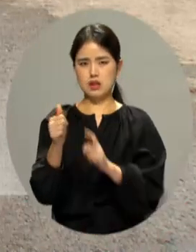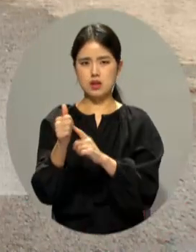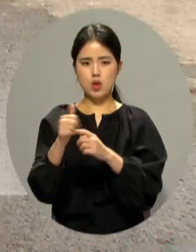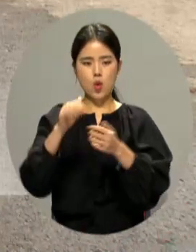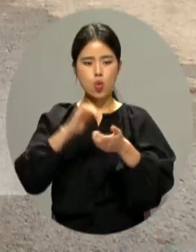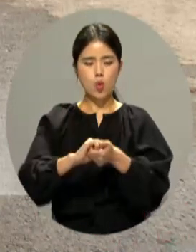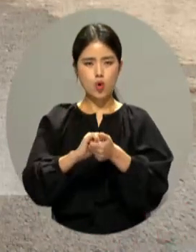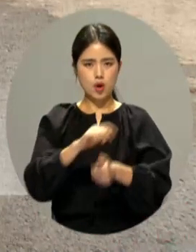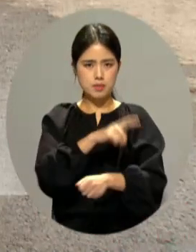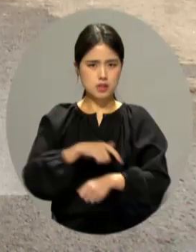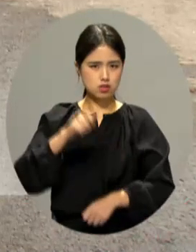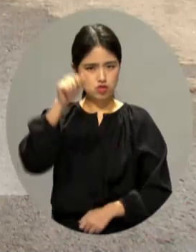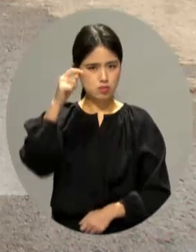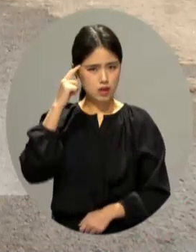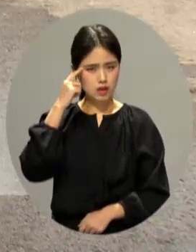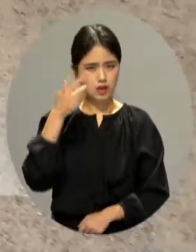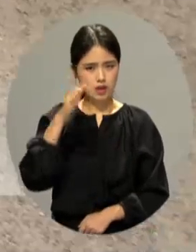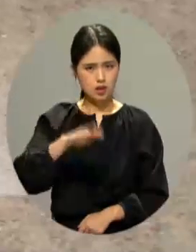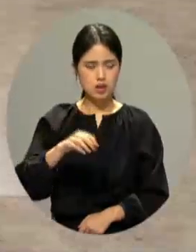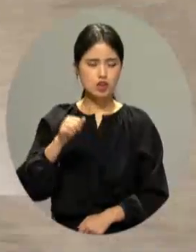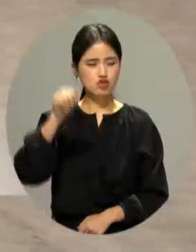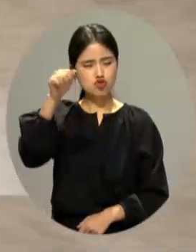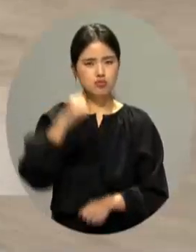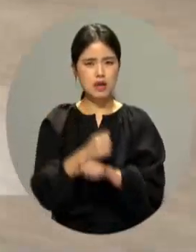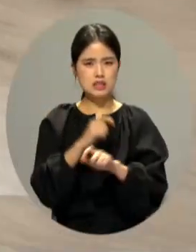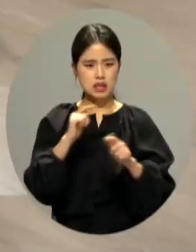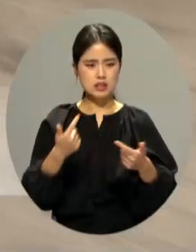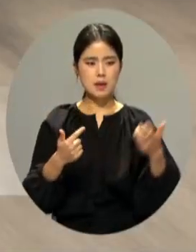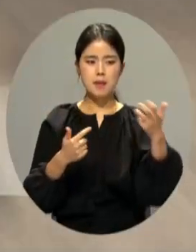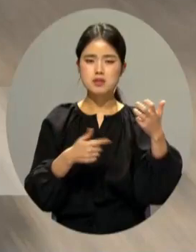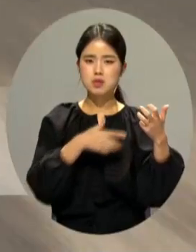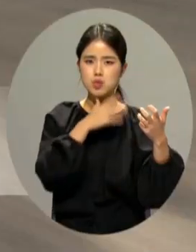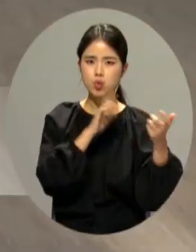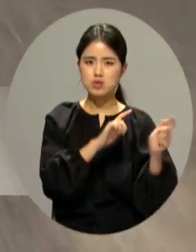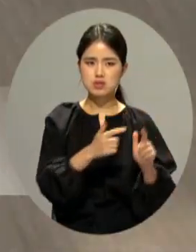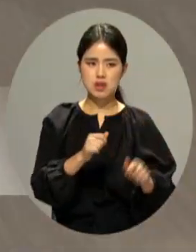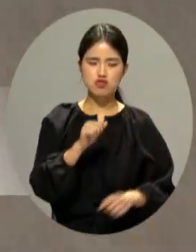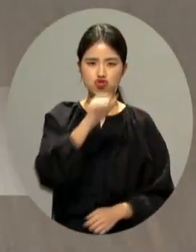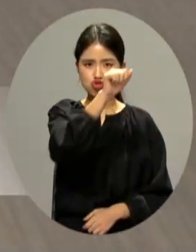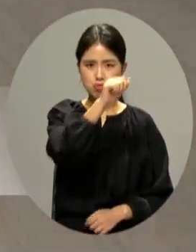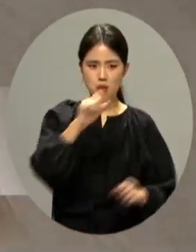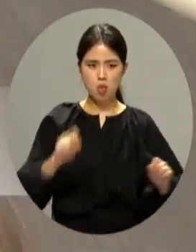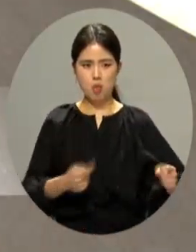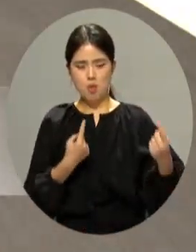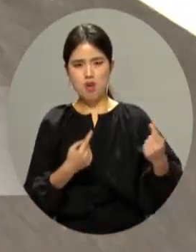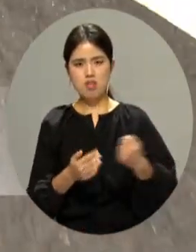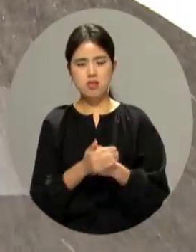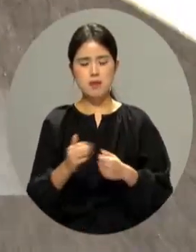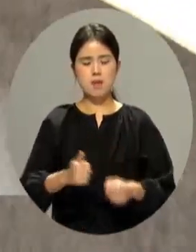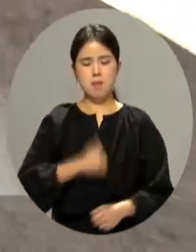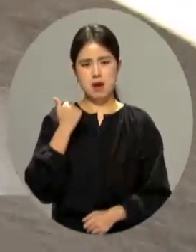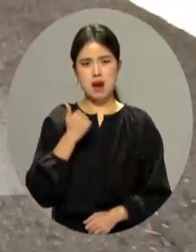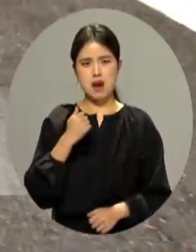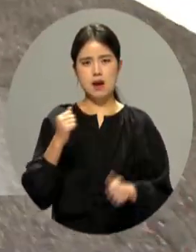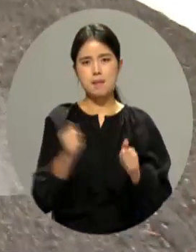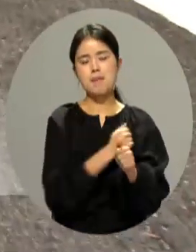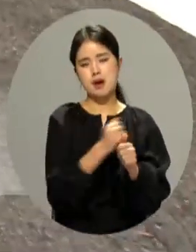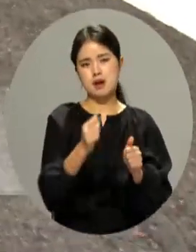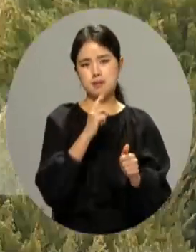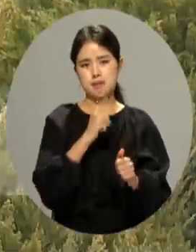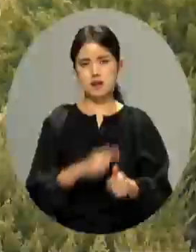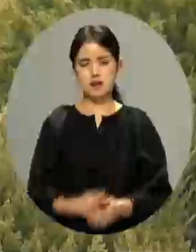출마를 예정했던 김 씨는 출마하지 않겠다던 80대 노인들이 출마를 결심했다는 말에 격분했다며 범행을